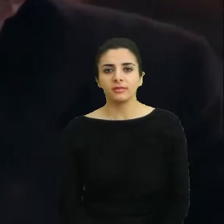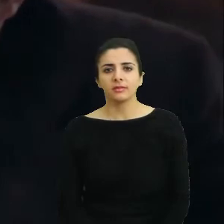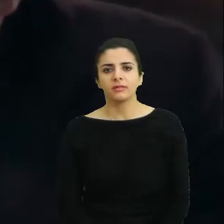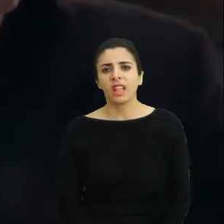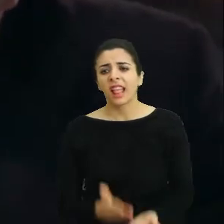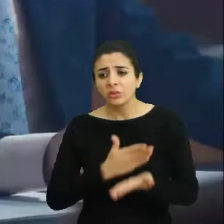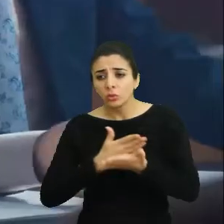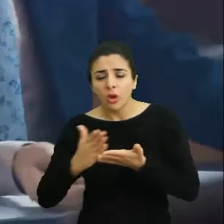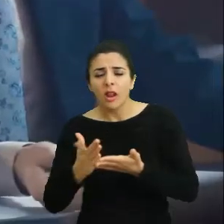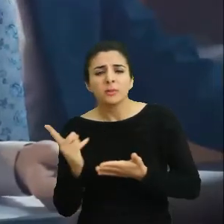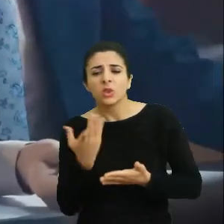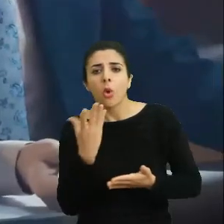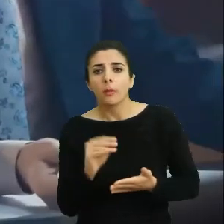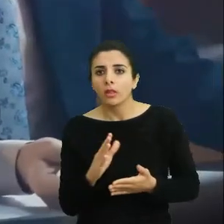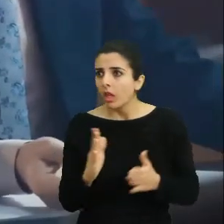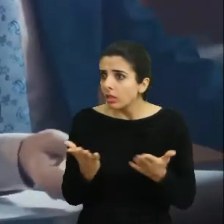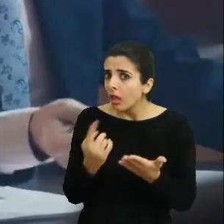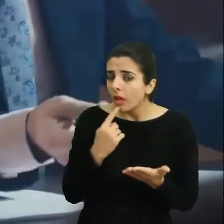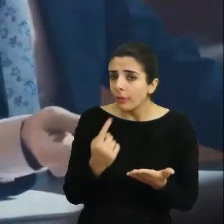Devamında hiçbir şey olmadı. Nasıl yani?